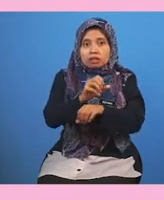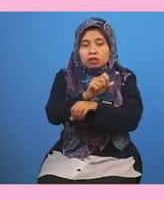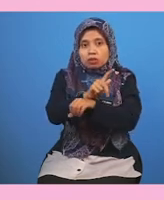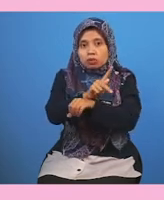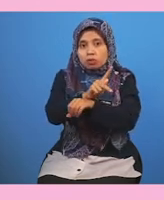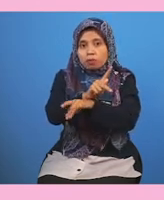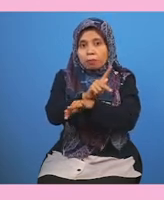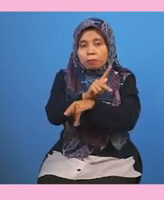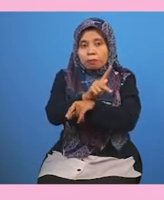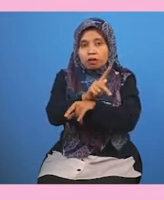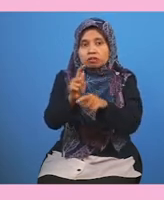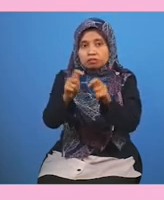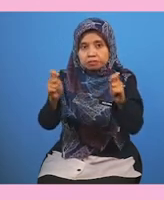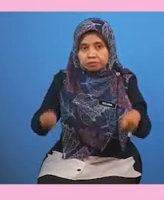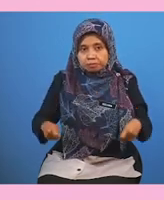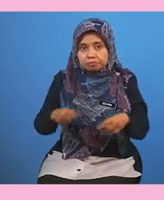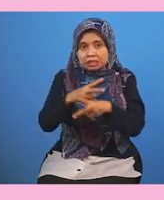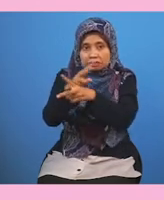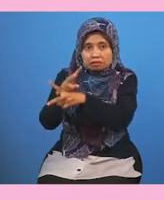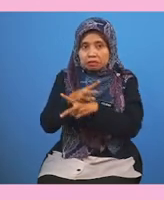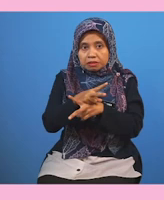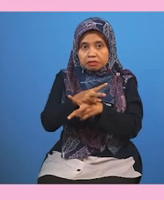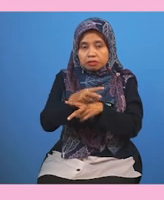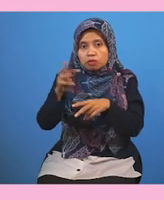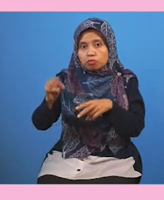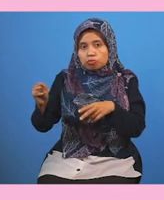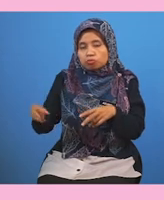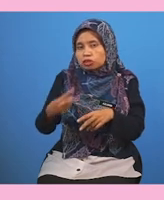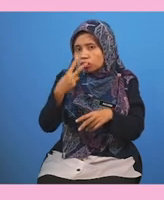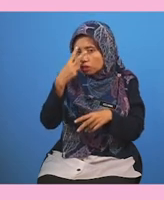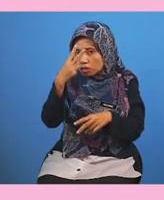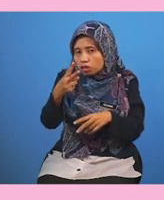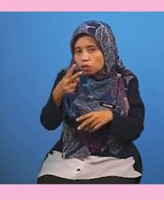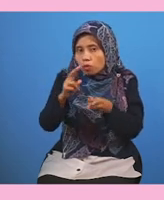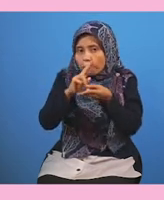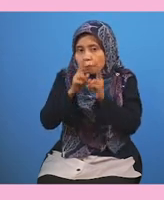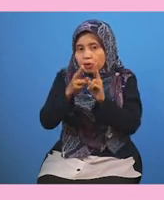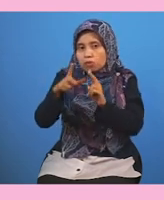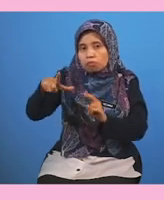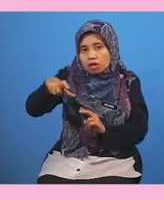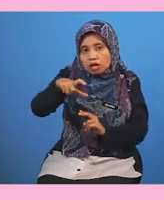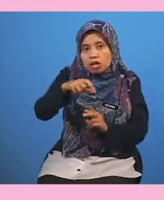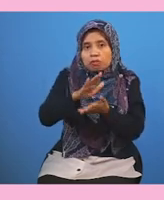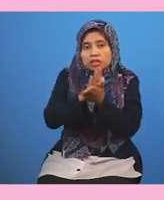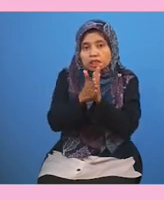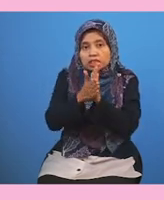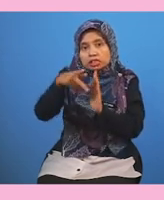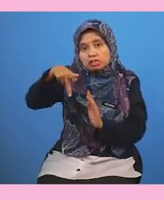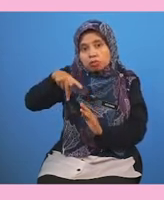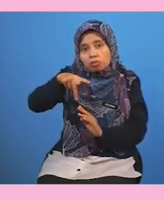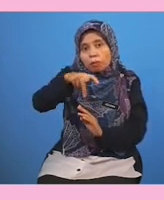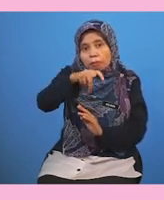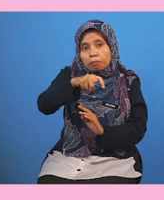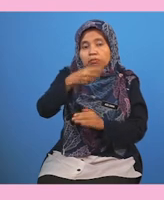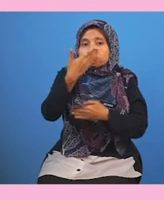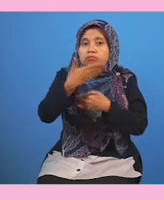tempat tenakan. Pertama, pelajar perlu perhatikan perubahan larva menjadi pupa.